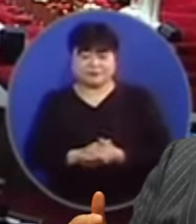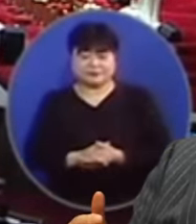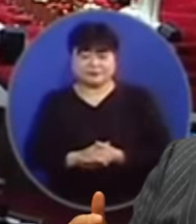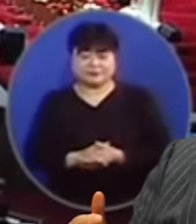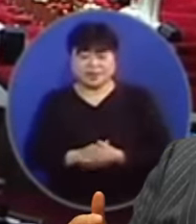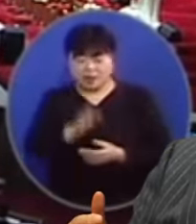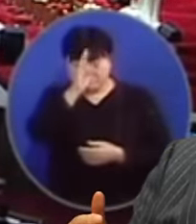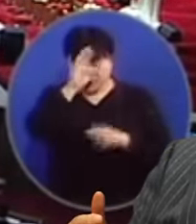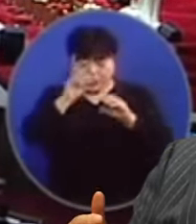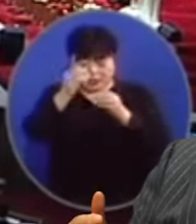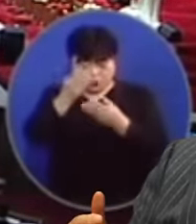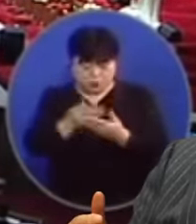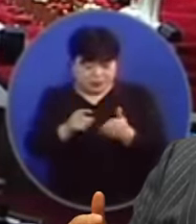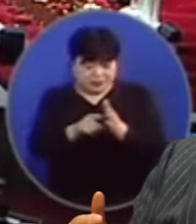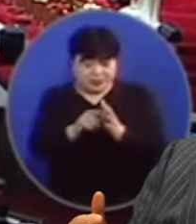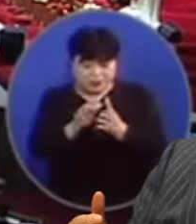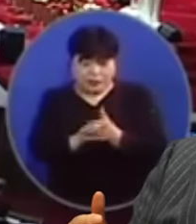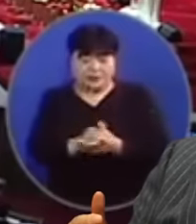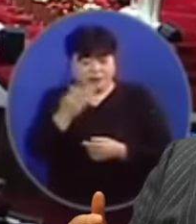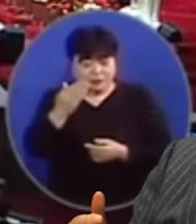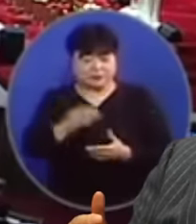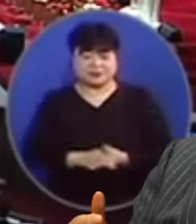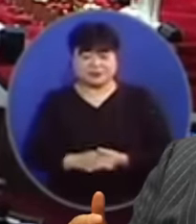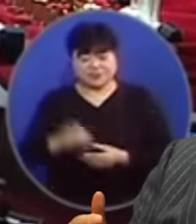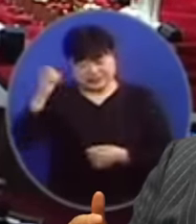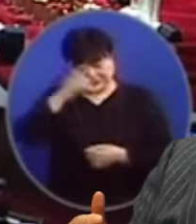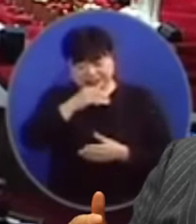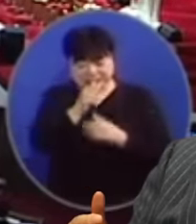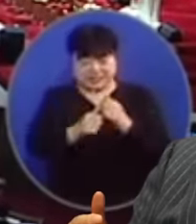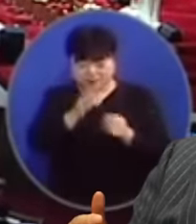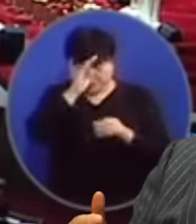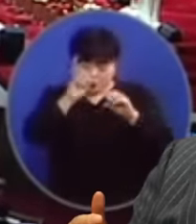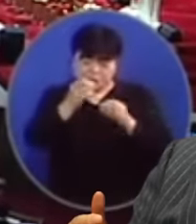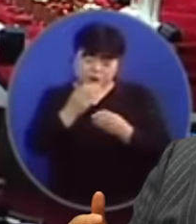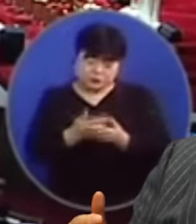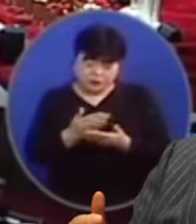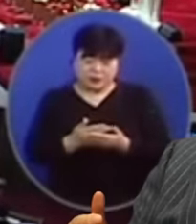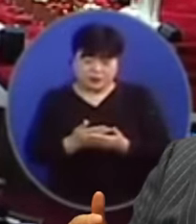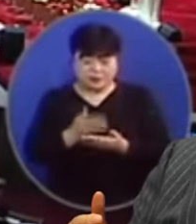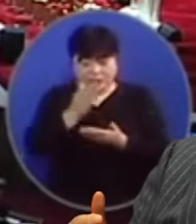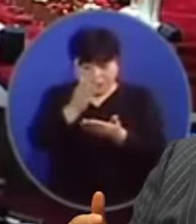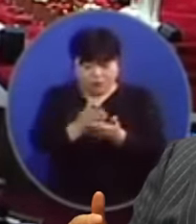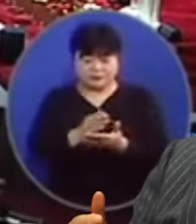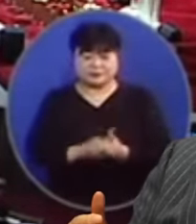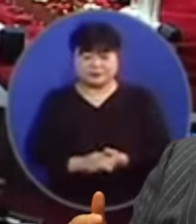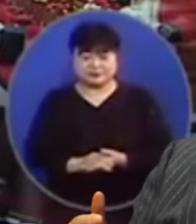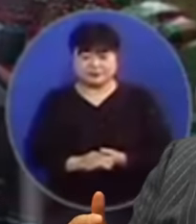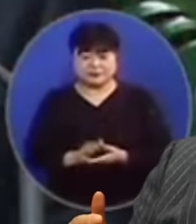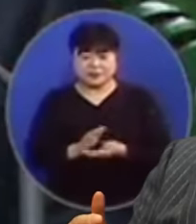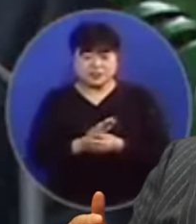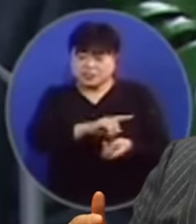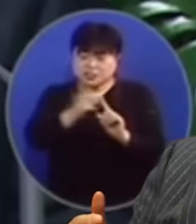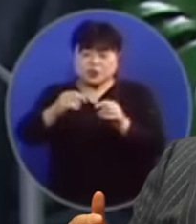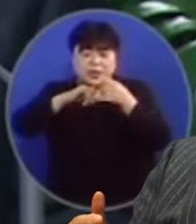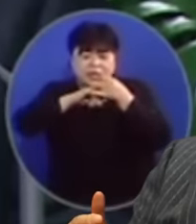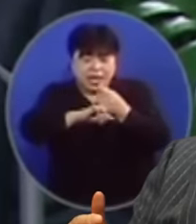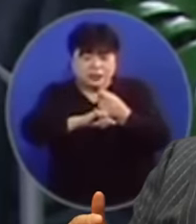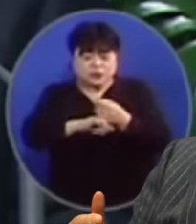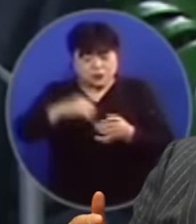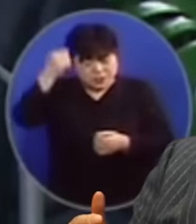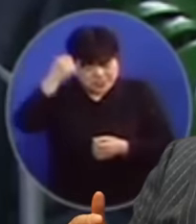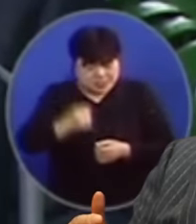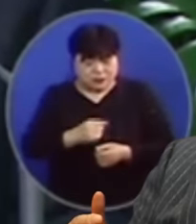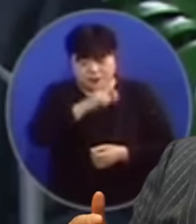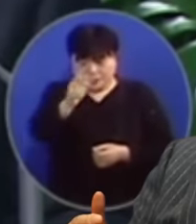말하면 병낫기 위해서 기도할 때 여러분 그냥 하나님 병낫게 해주십시오 하지 말고 치료의 약속이 기록된